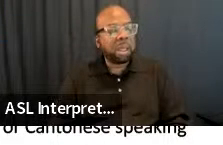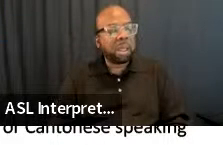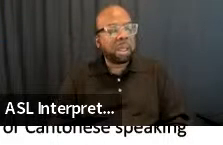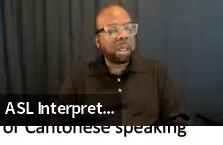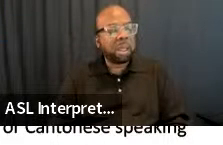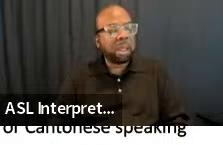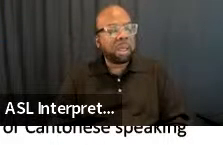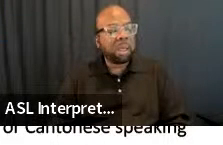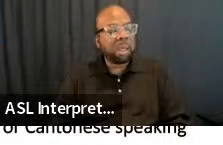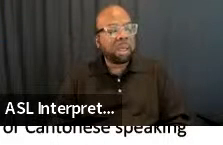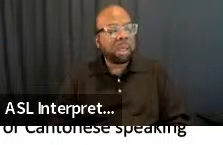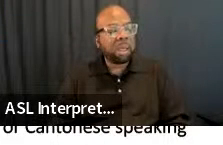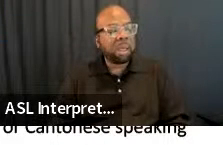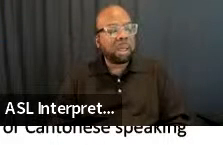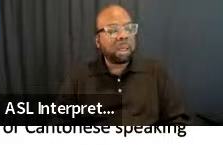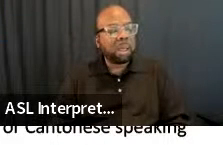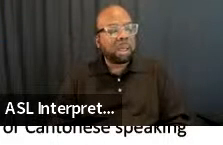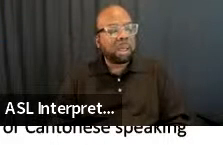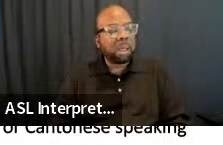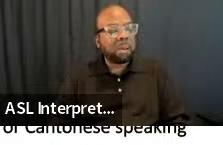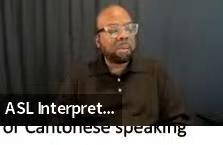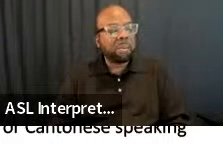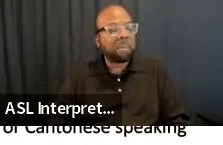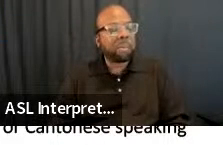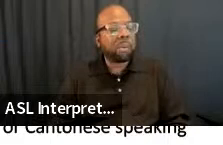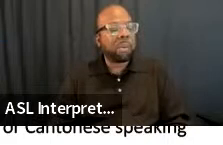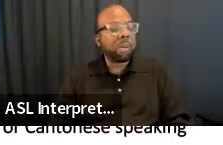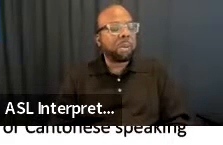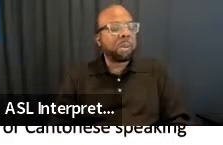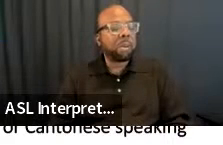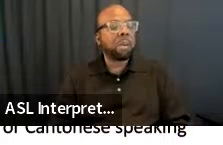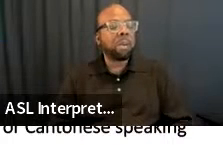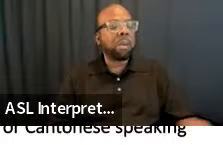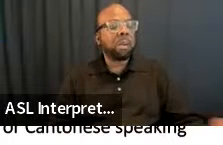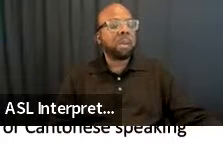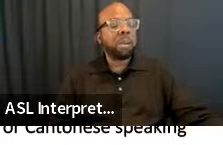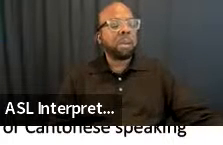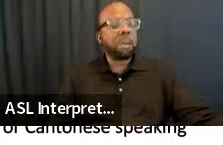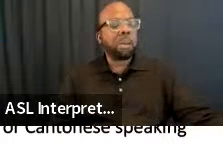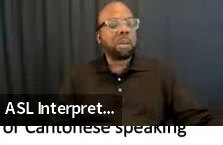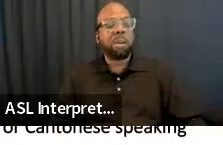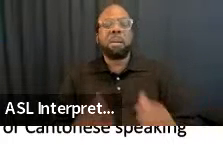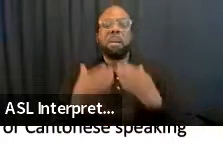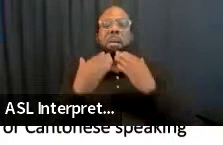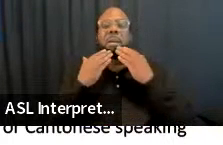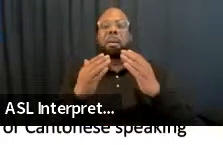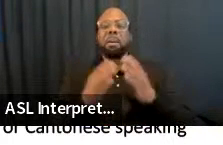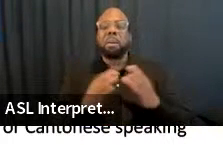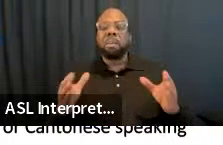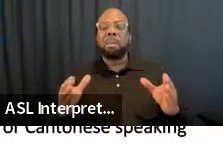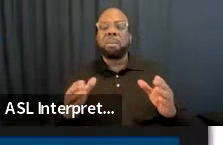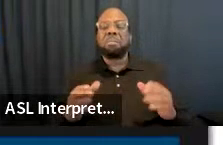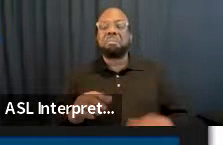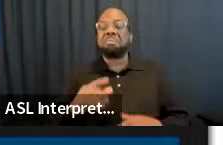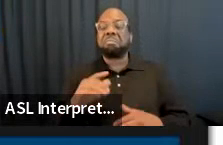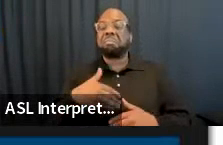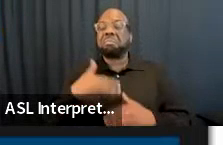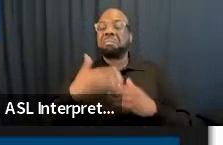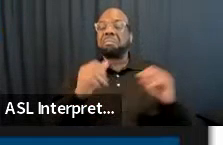PLANNING.NYC.GOV 与我们取得联络。Thank you so much. Thank you so much. Next slide, please.